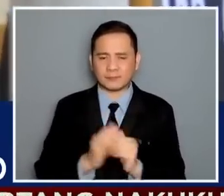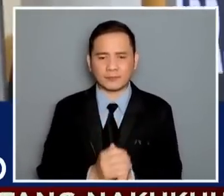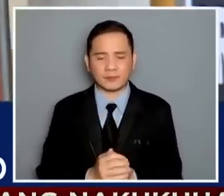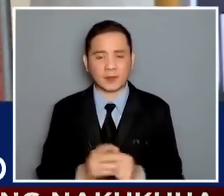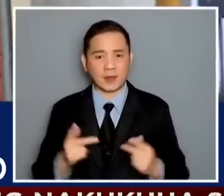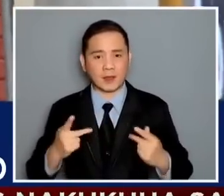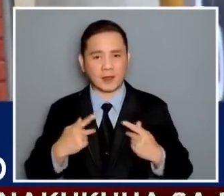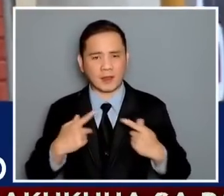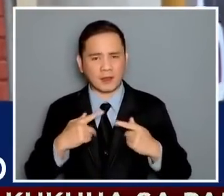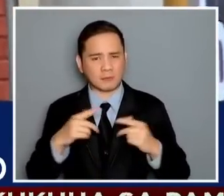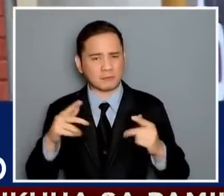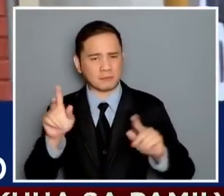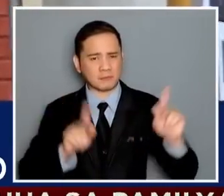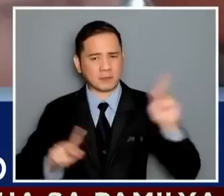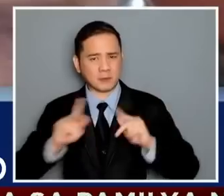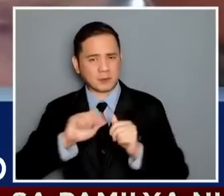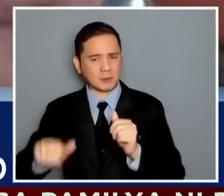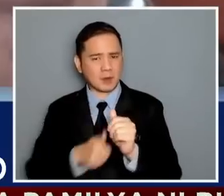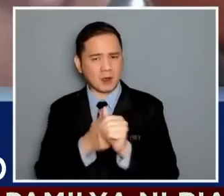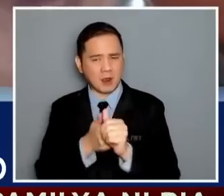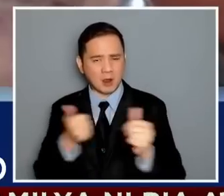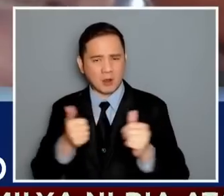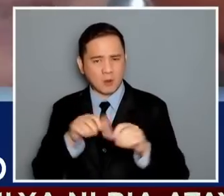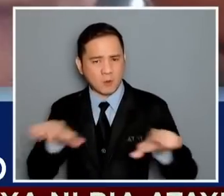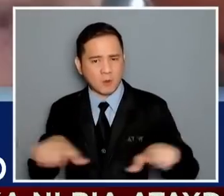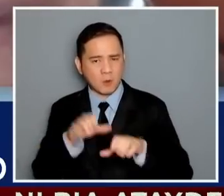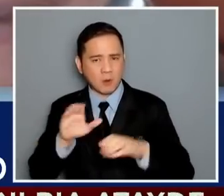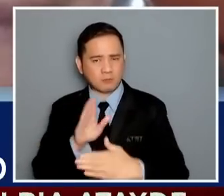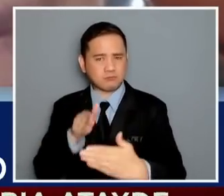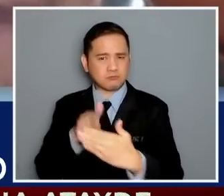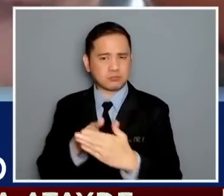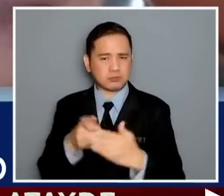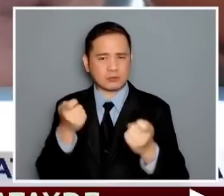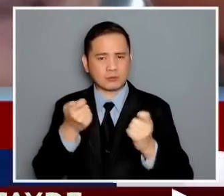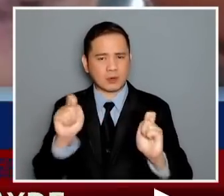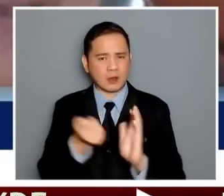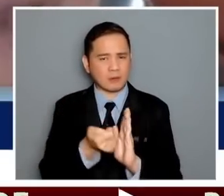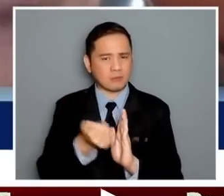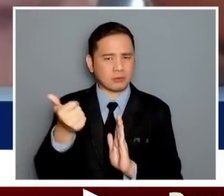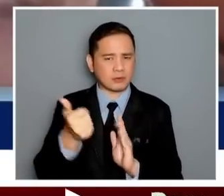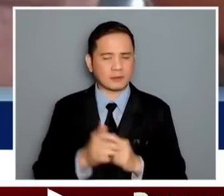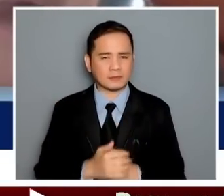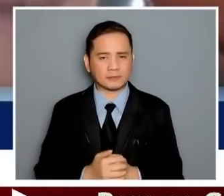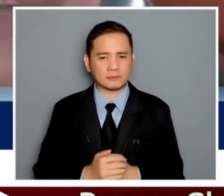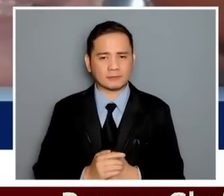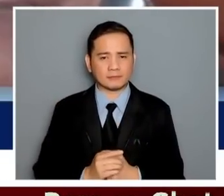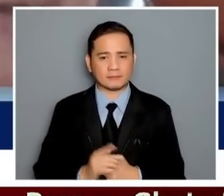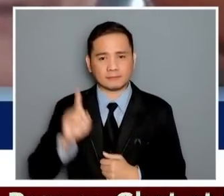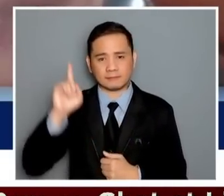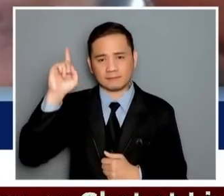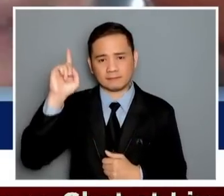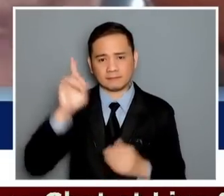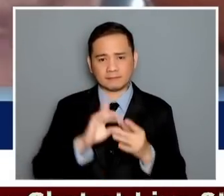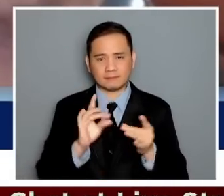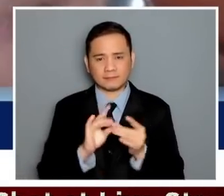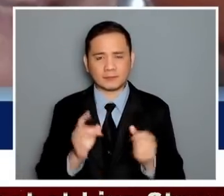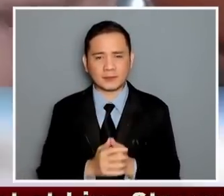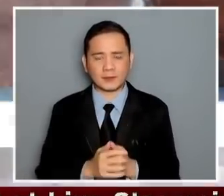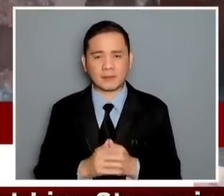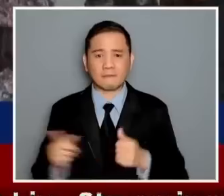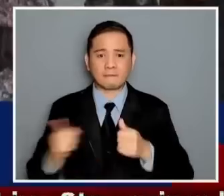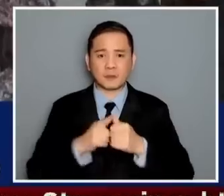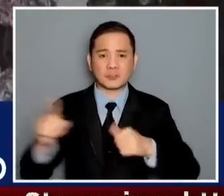mapatalsik si Dr. Clarita Carlos. Magmula sa day one, wala talagang ginagawa itong mga forces na to, kundi alisin